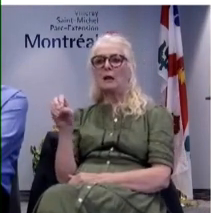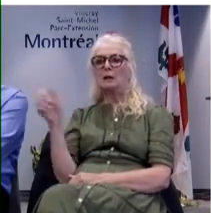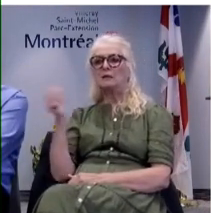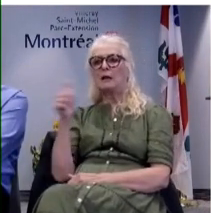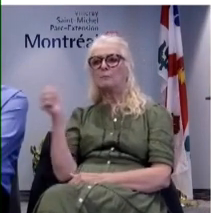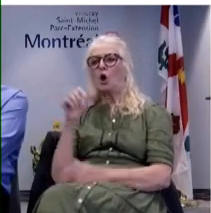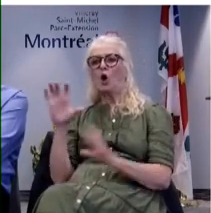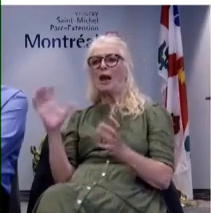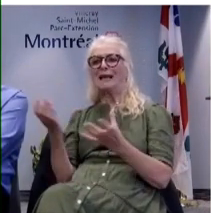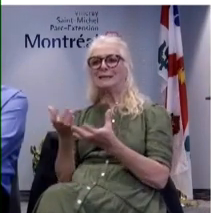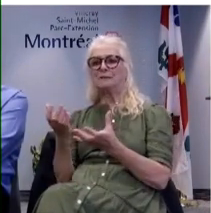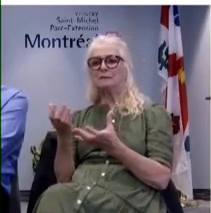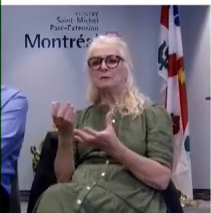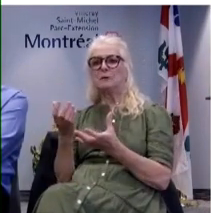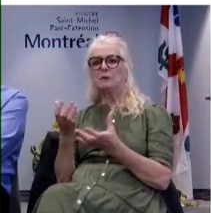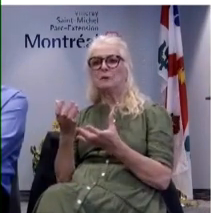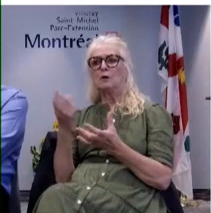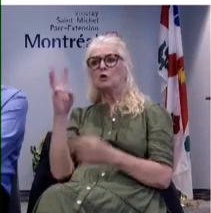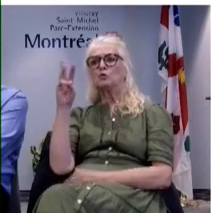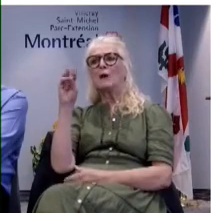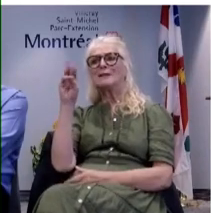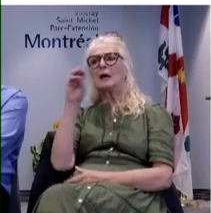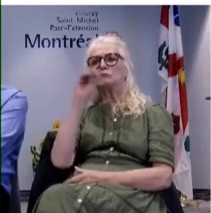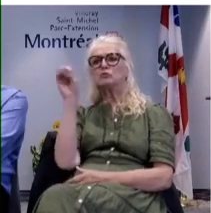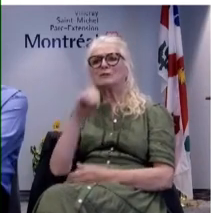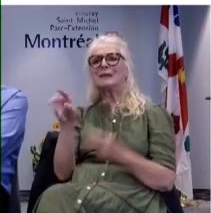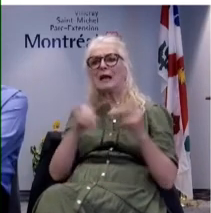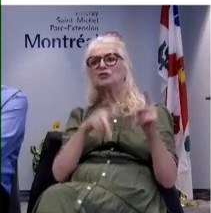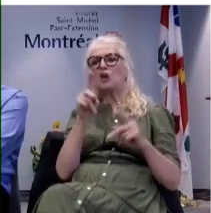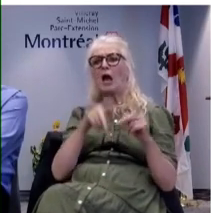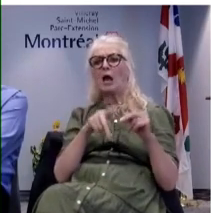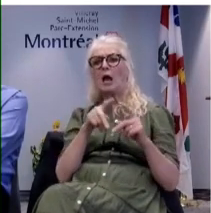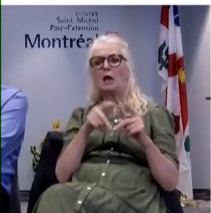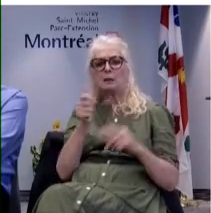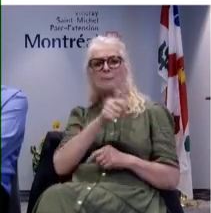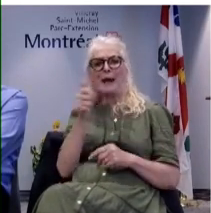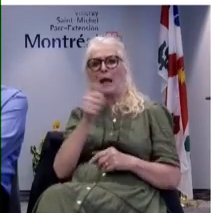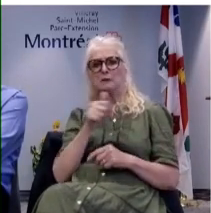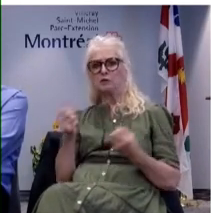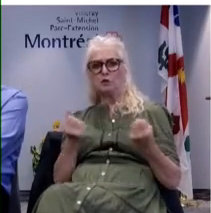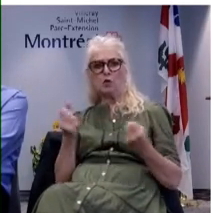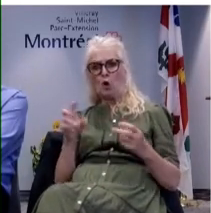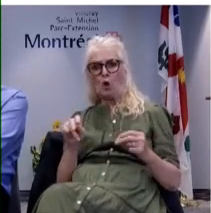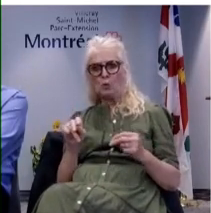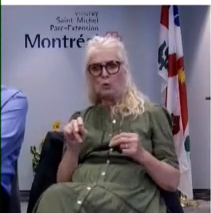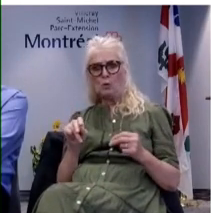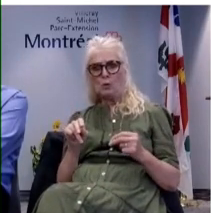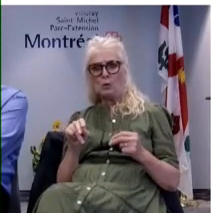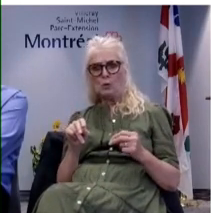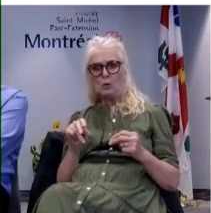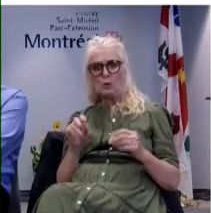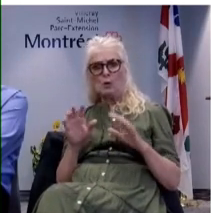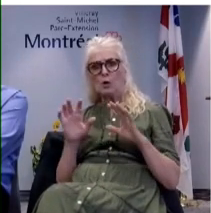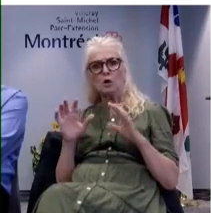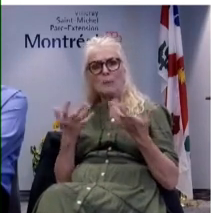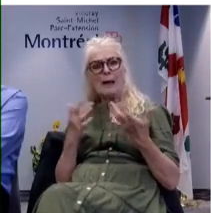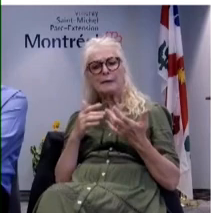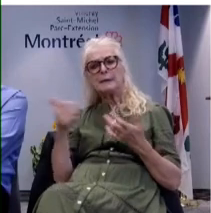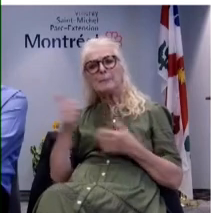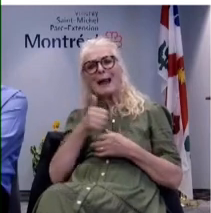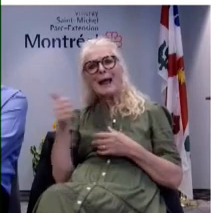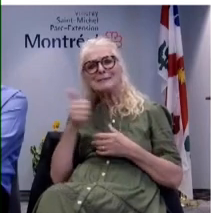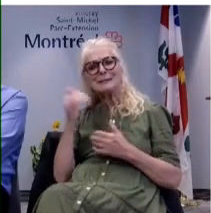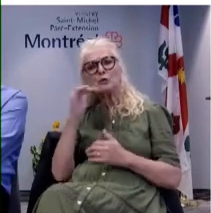qu'est-ce qu'on fait des 60% des gens qui se déplacent autrement comment on s'assure qu'ils peuvent se déplacer de manière sécuritaire